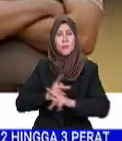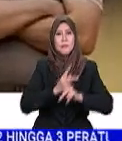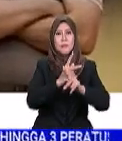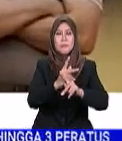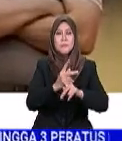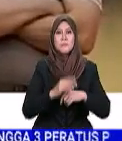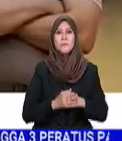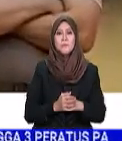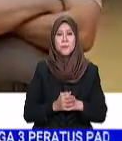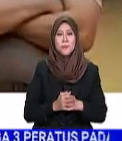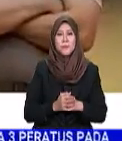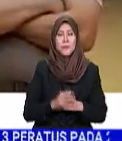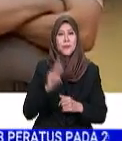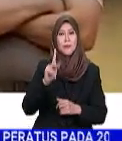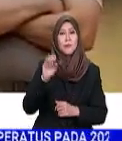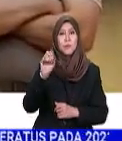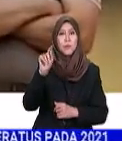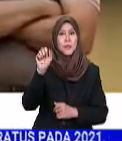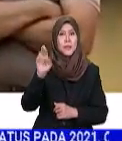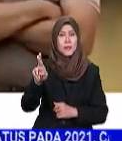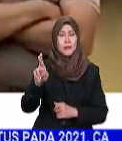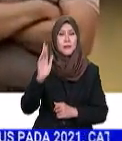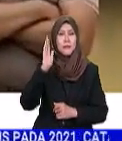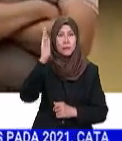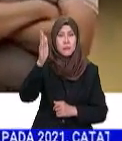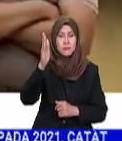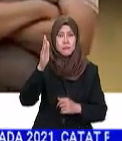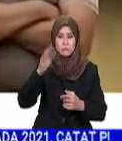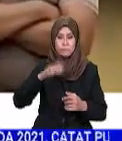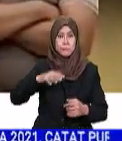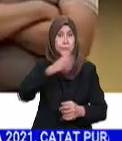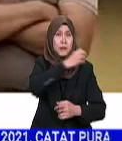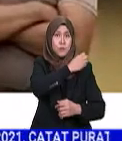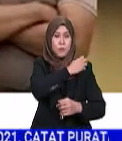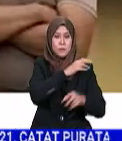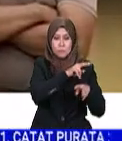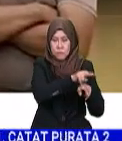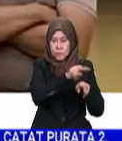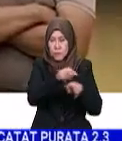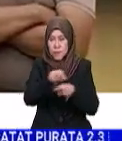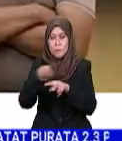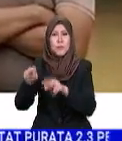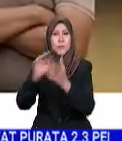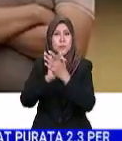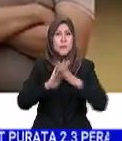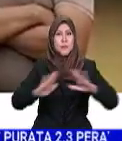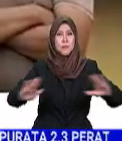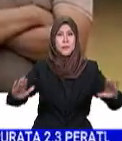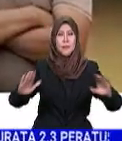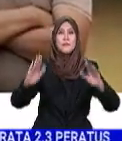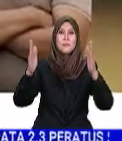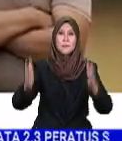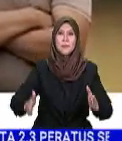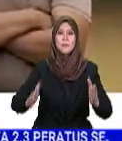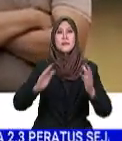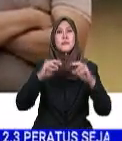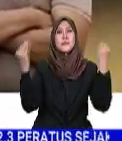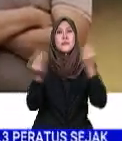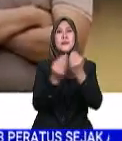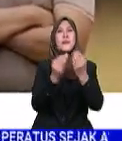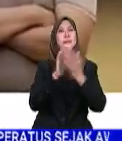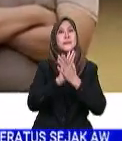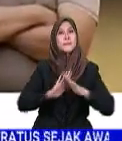Awam khususnya daerah Kota Star akan sentiasa membuat pemantauan agar keselamatan penduduk, keselamatan masyarakat